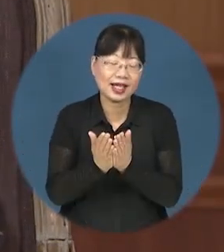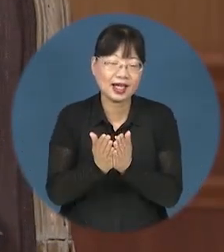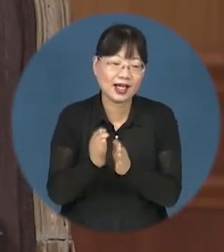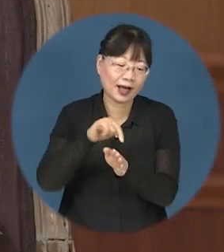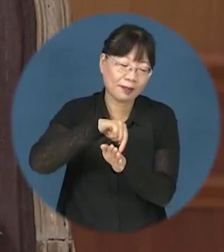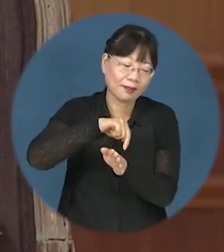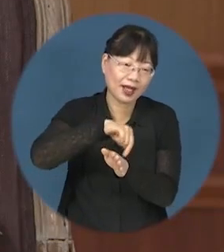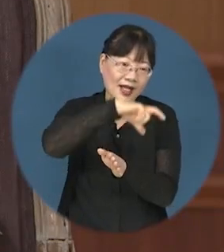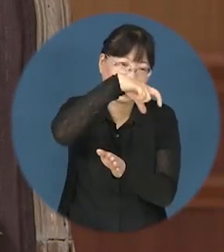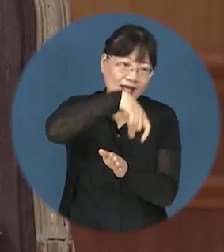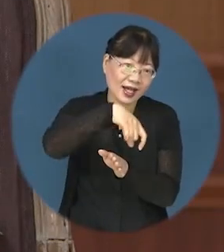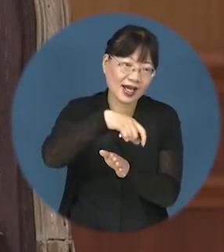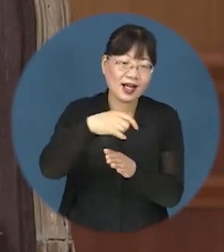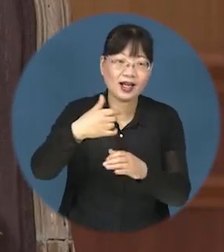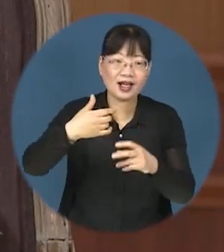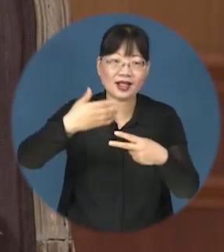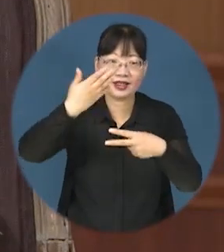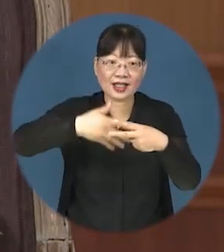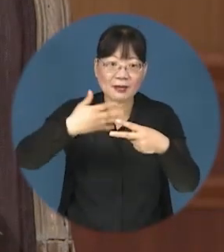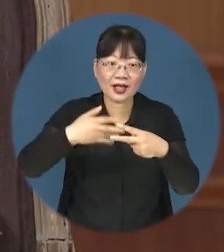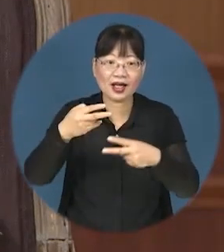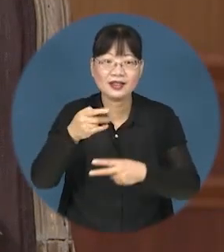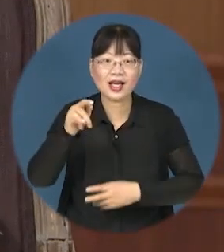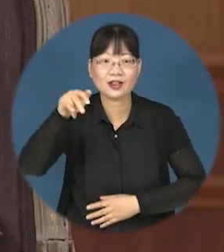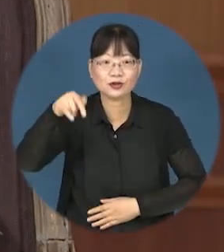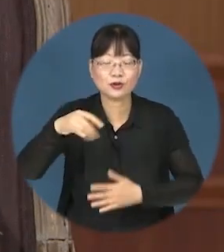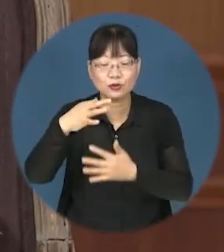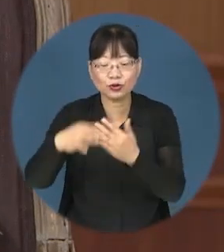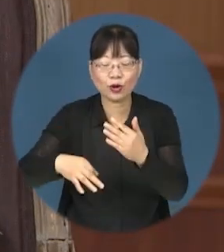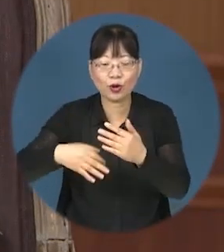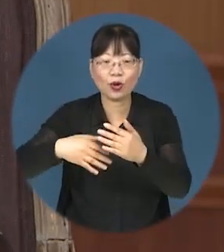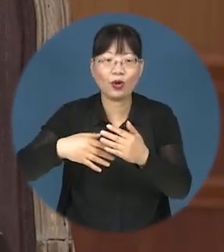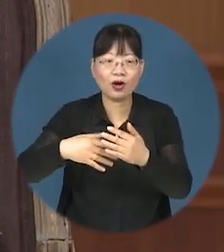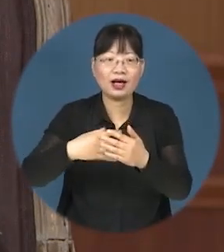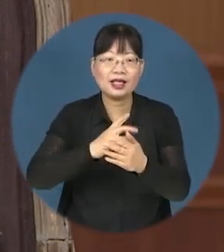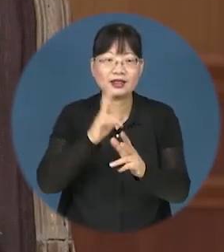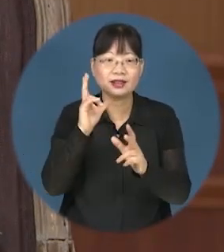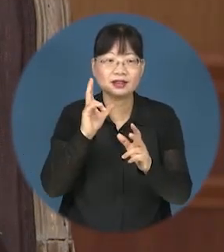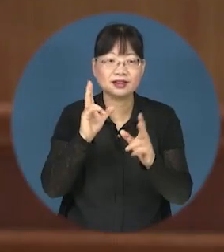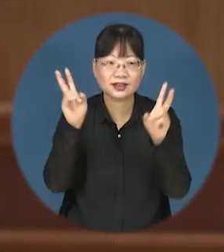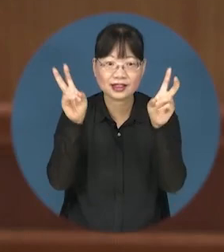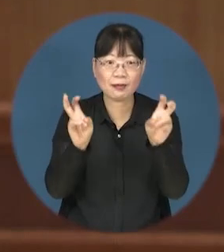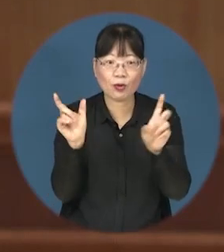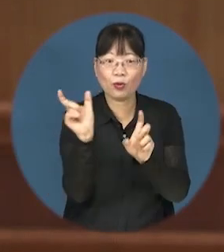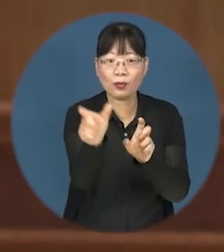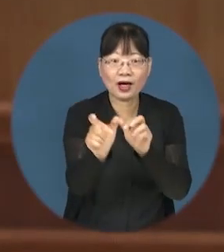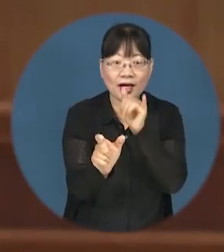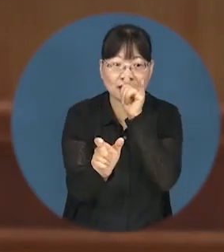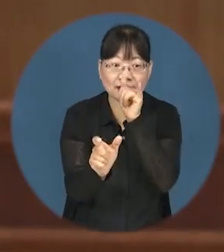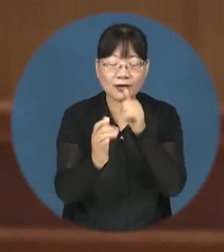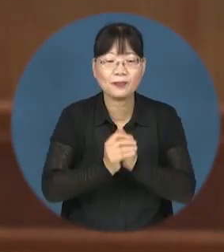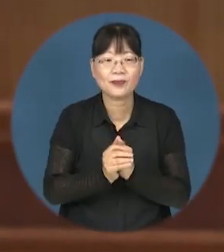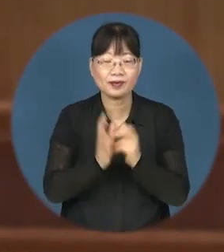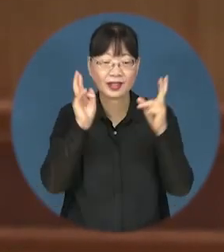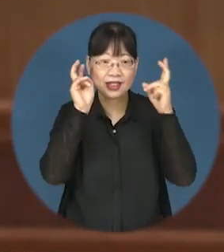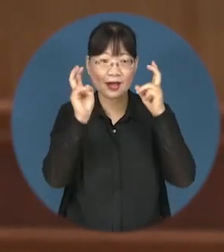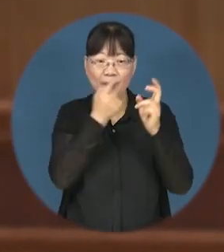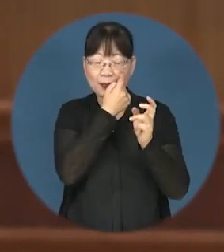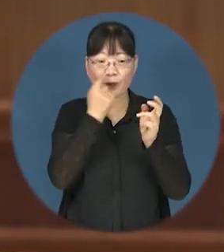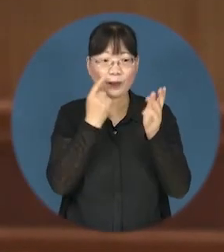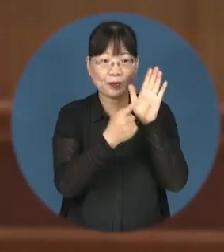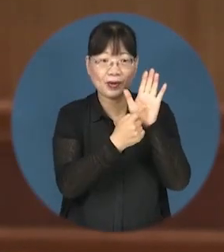2 드라마 타이틀 다큐멘터리 타이트 이렇게 굉장히 많은 인도로 스킬로 있습니다 4 기업체를 상징 하면